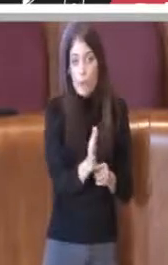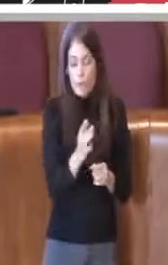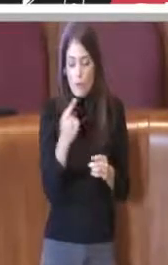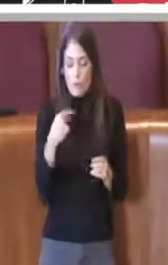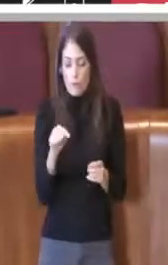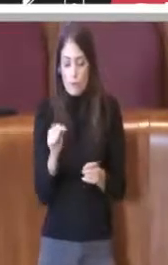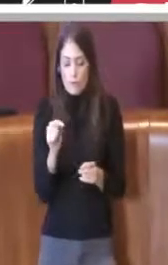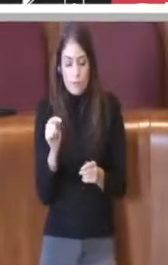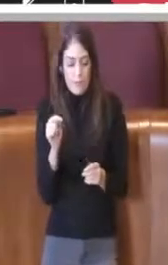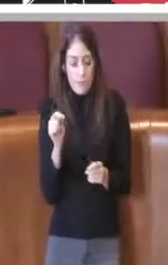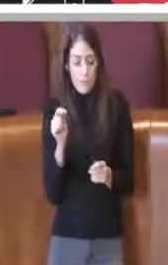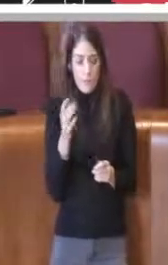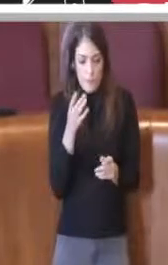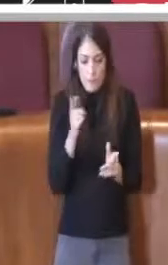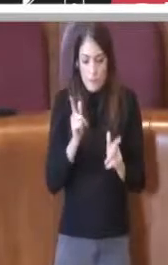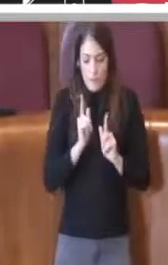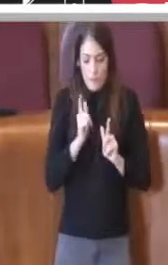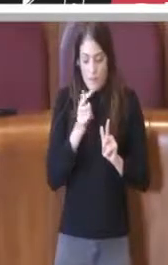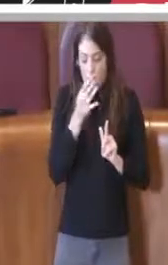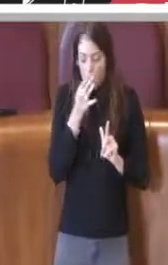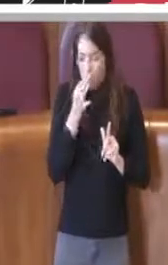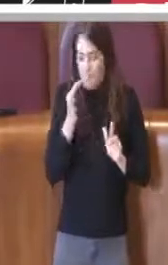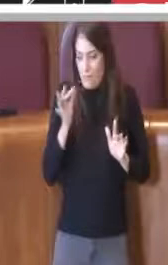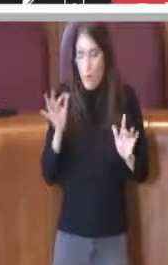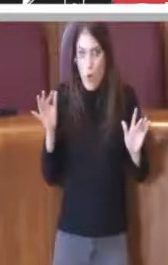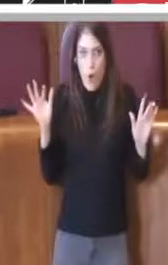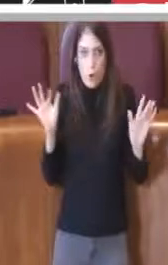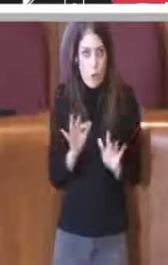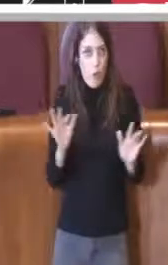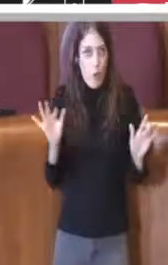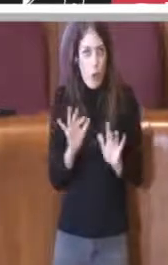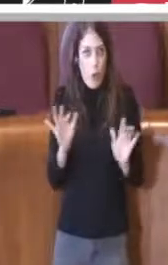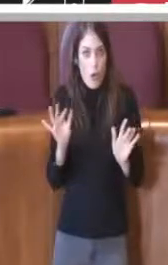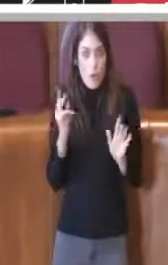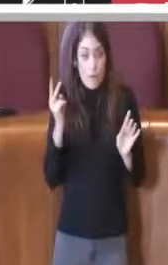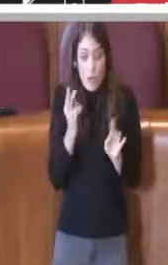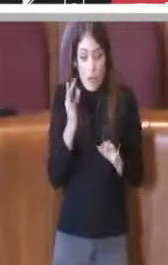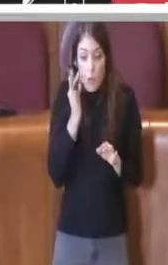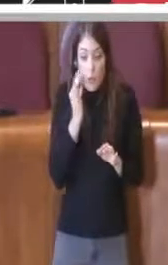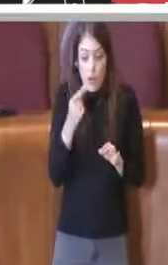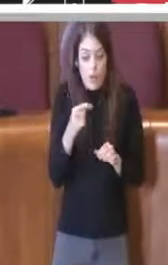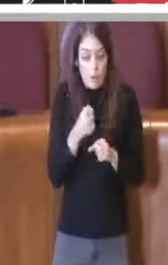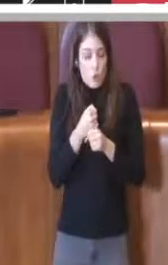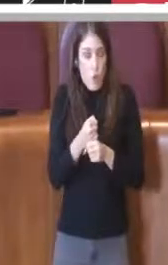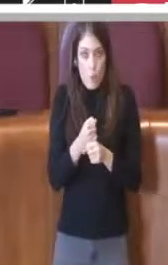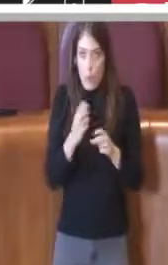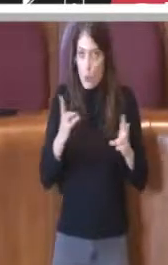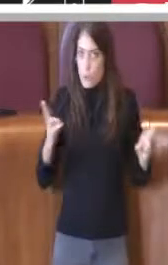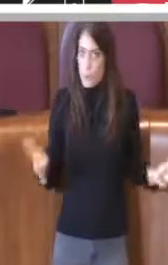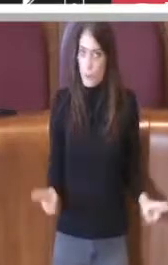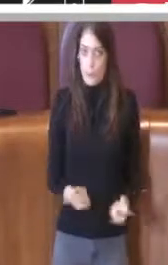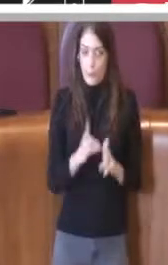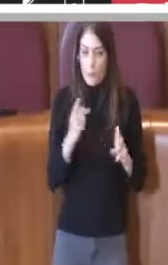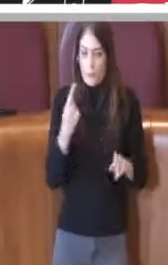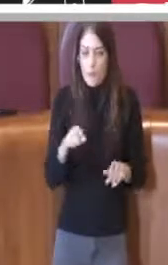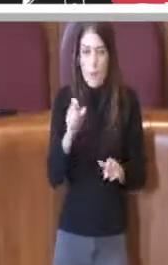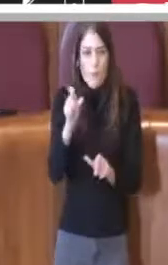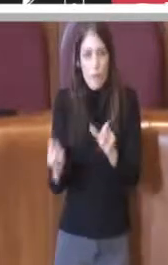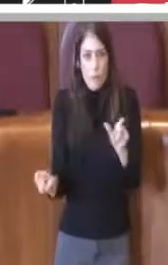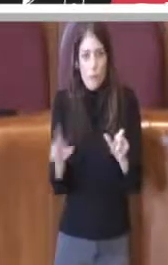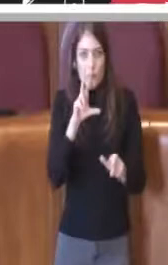che mi fanno ridere scusate ma proprio a pelle io queste cose non ce la faccio a supportarle e mi domando se queste persone